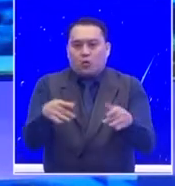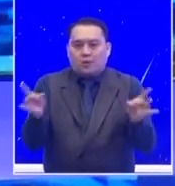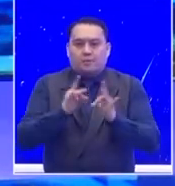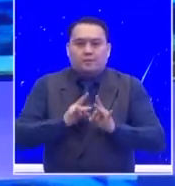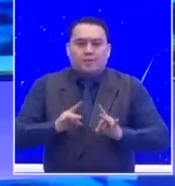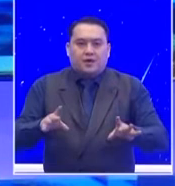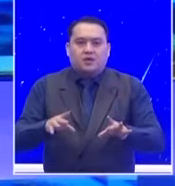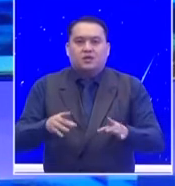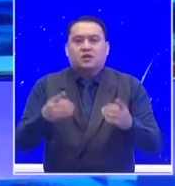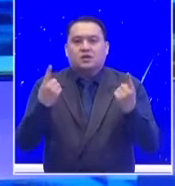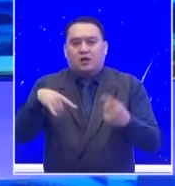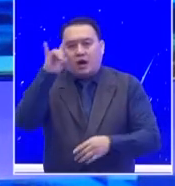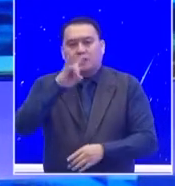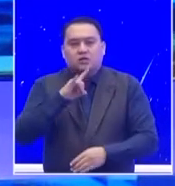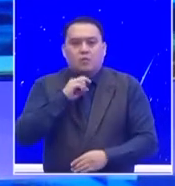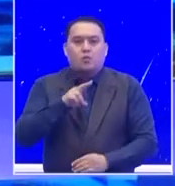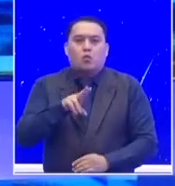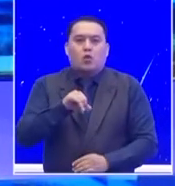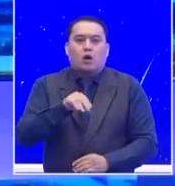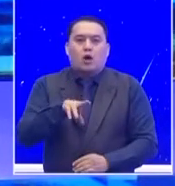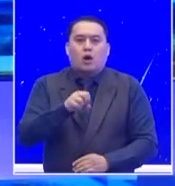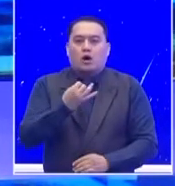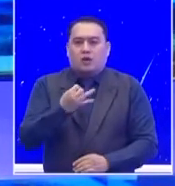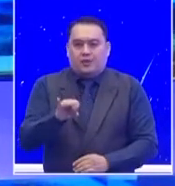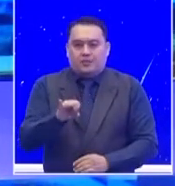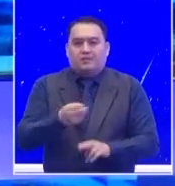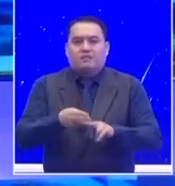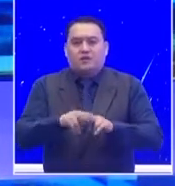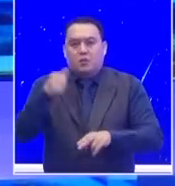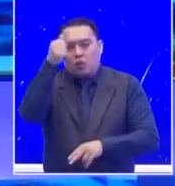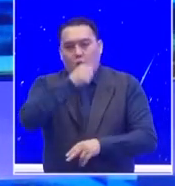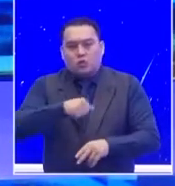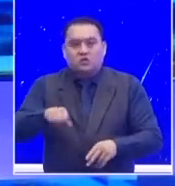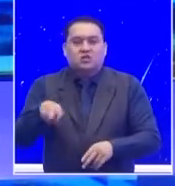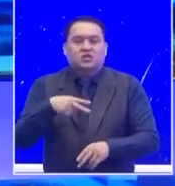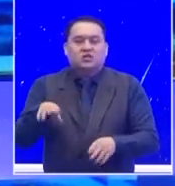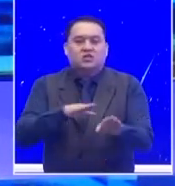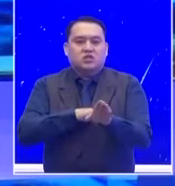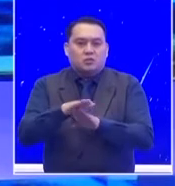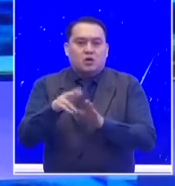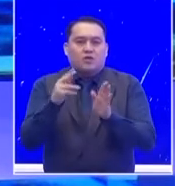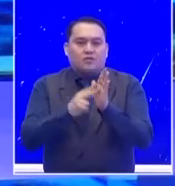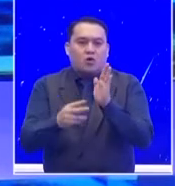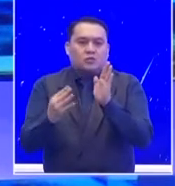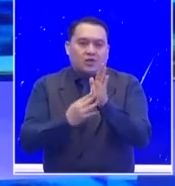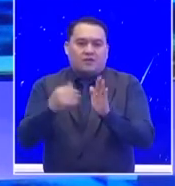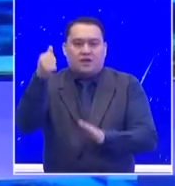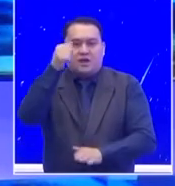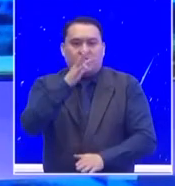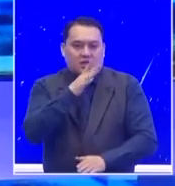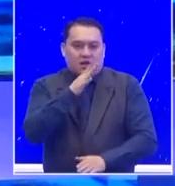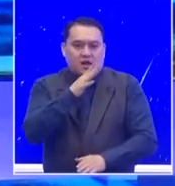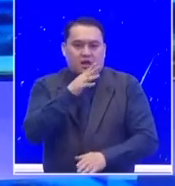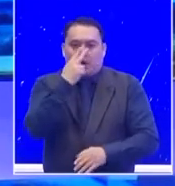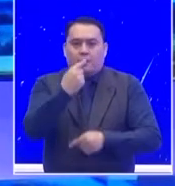день рождения классика казахской поэзии Мукагали Макатаева. В этом году известному лирику исполнилось бы 89 лет.